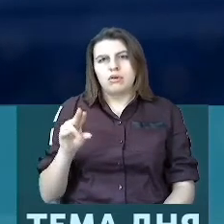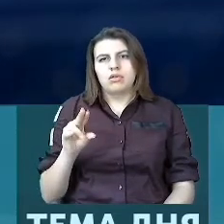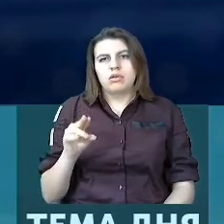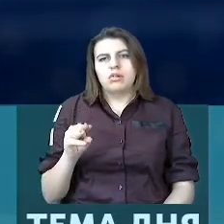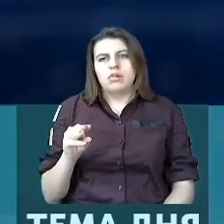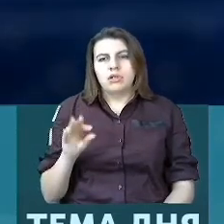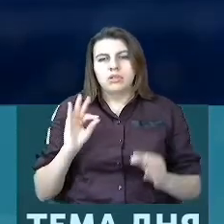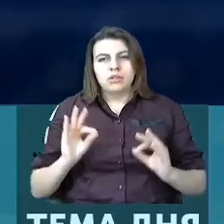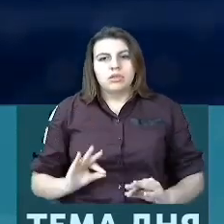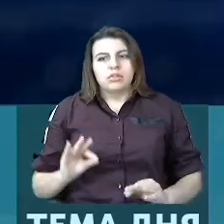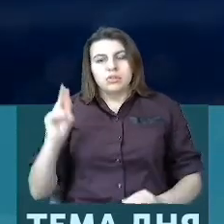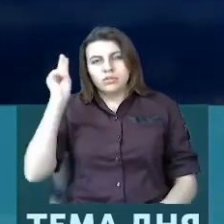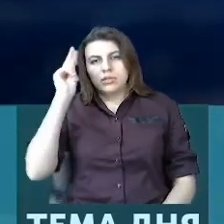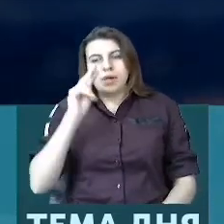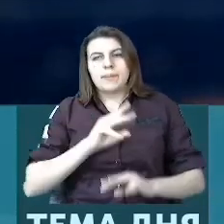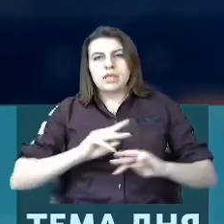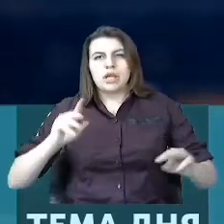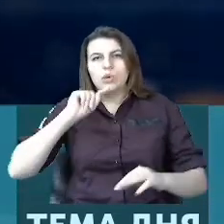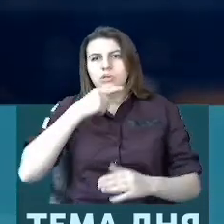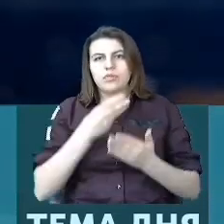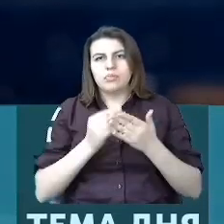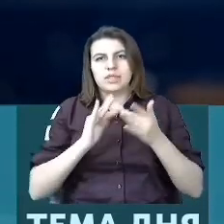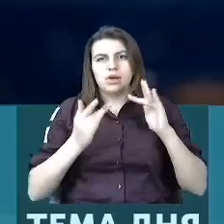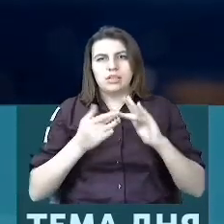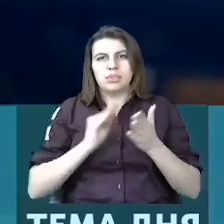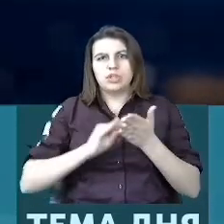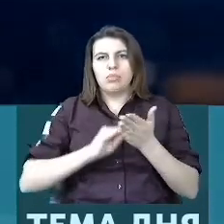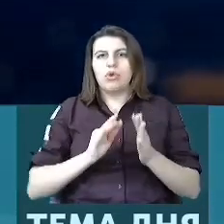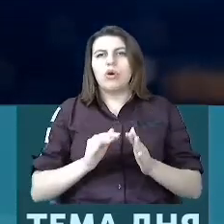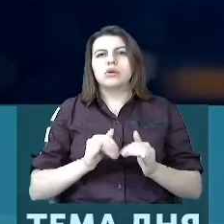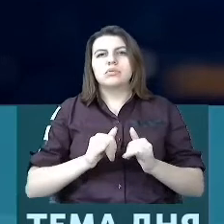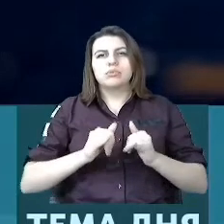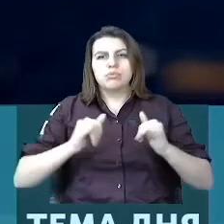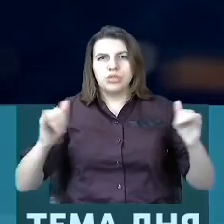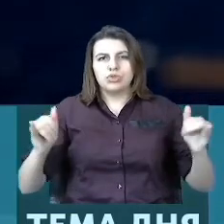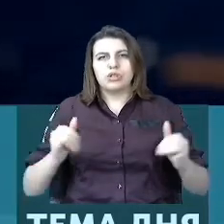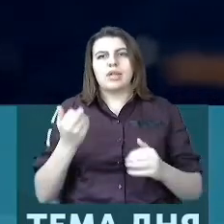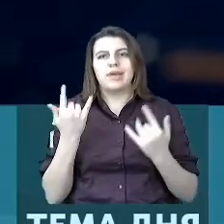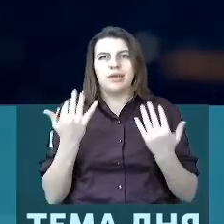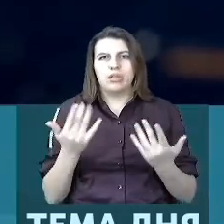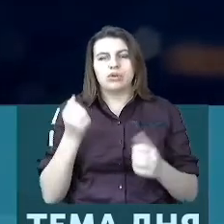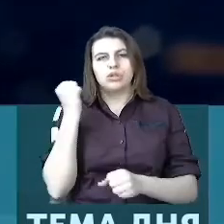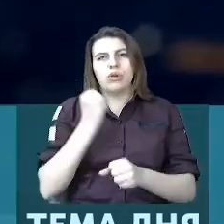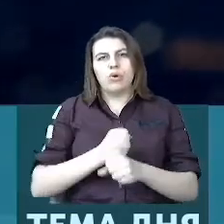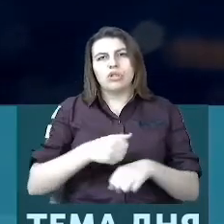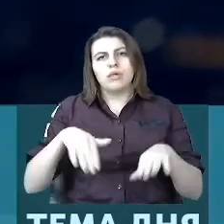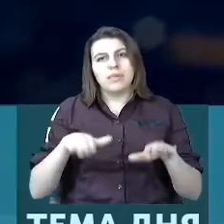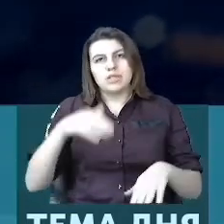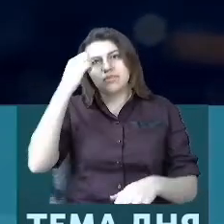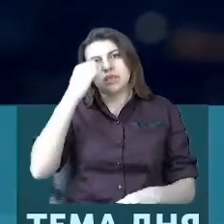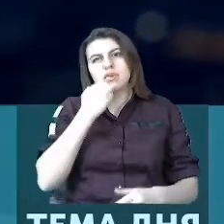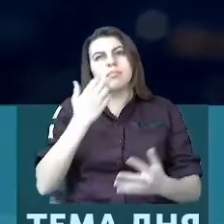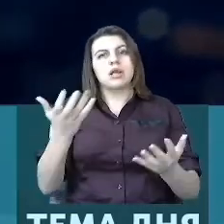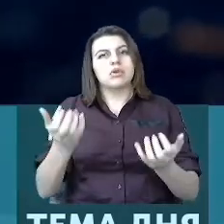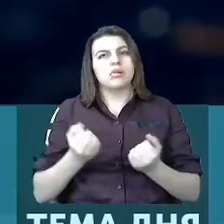Міністерство економіки, як я вже казав, на своєму сайті пише про збільшення кількості робочих місць завдяки прийняттю